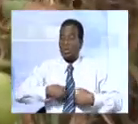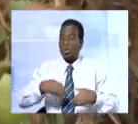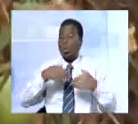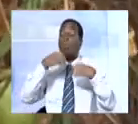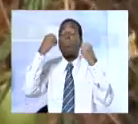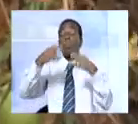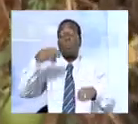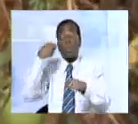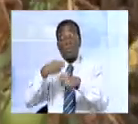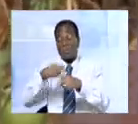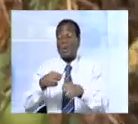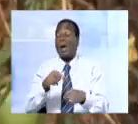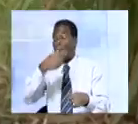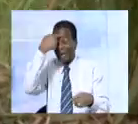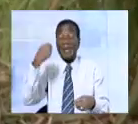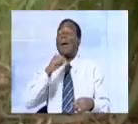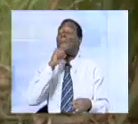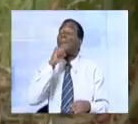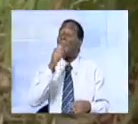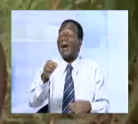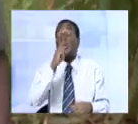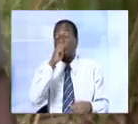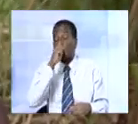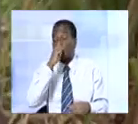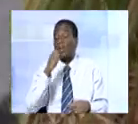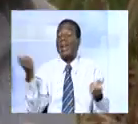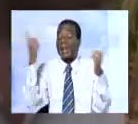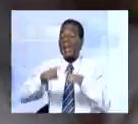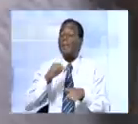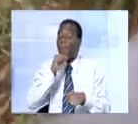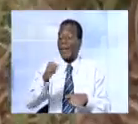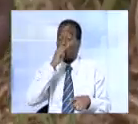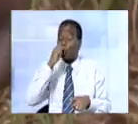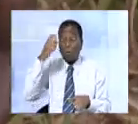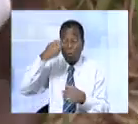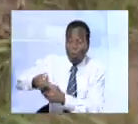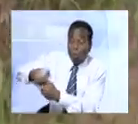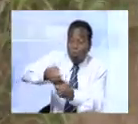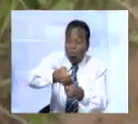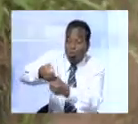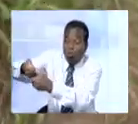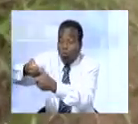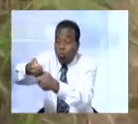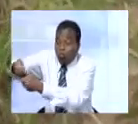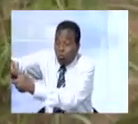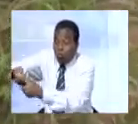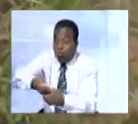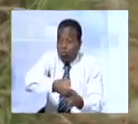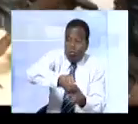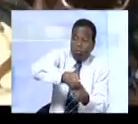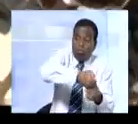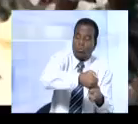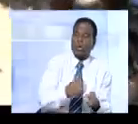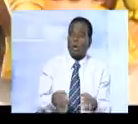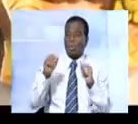aux problèmes de manque d'eau, notamment en contre-saison. Une situation qui les empêche de produire et même produire davantage. Les femmes